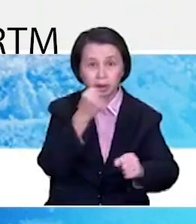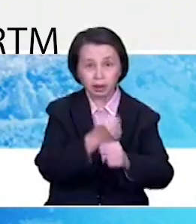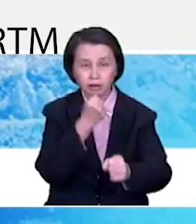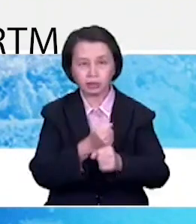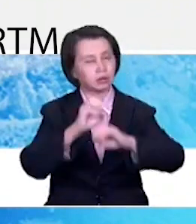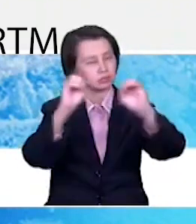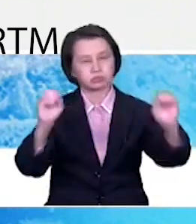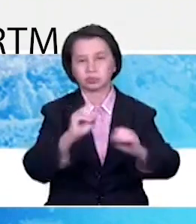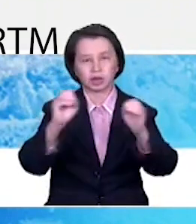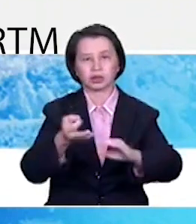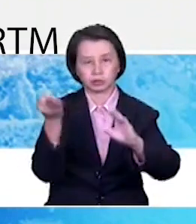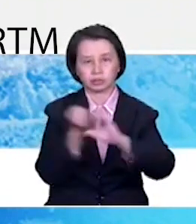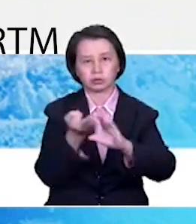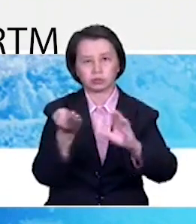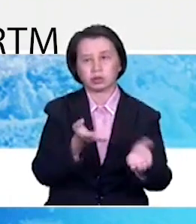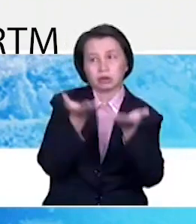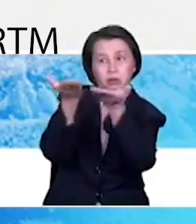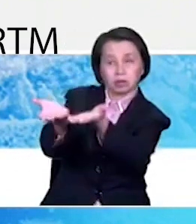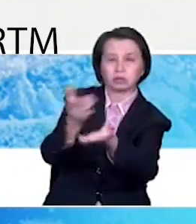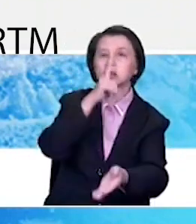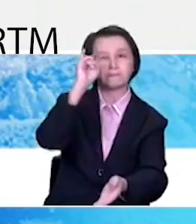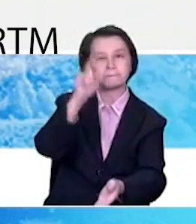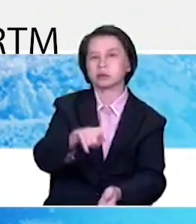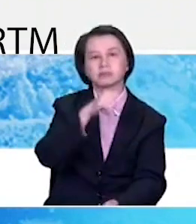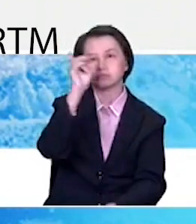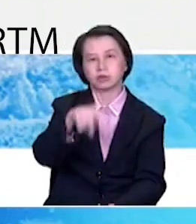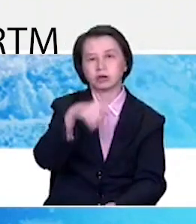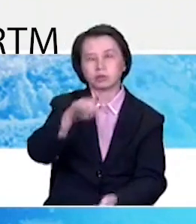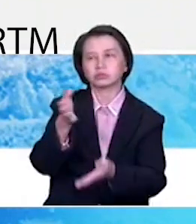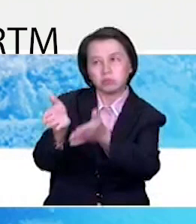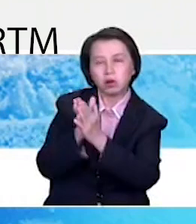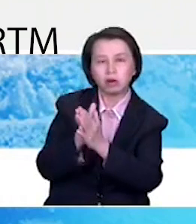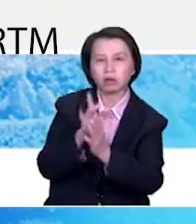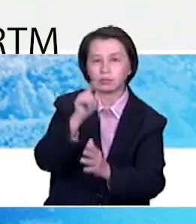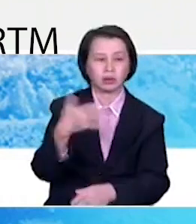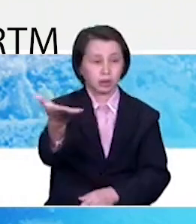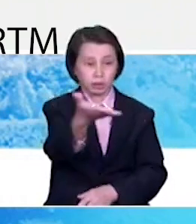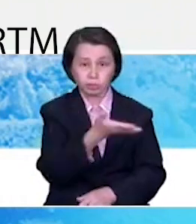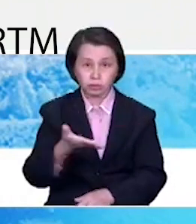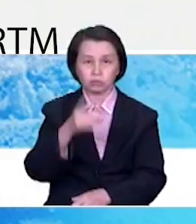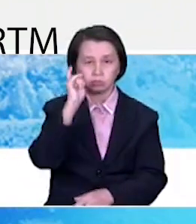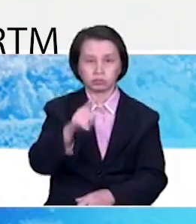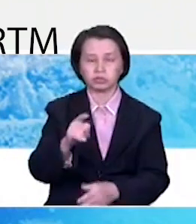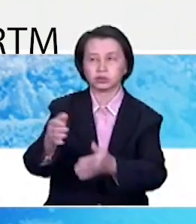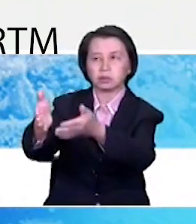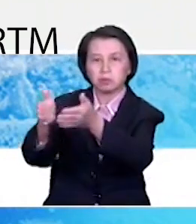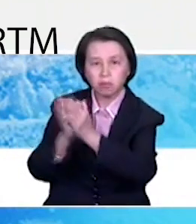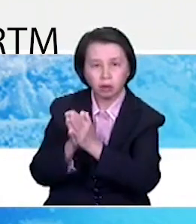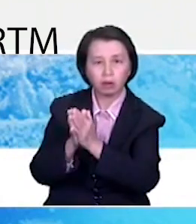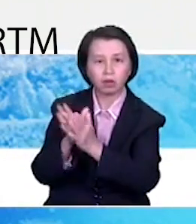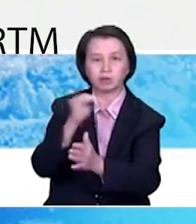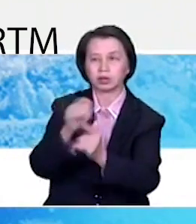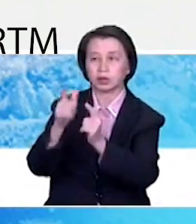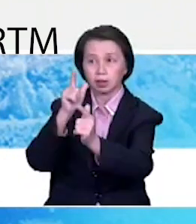pekerjaan dan tiada lagi dokumentasi yang perlu dikemukakan untuk permohonan. Anda cuma perlu memohon